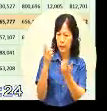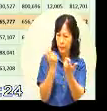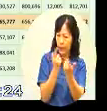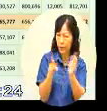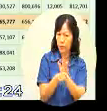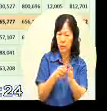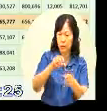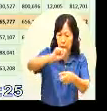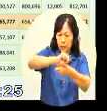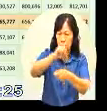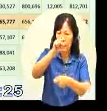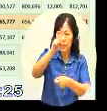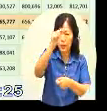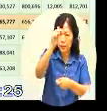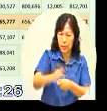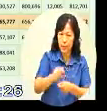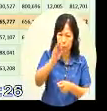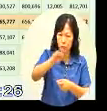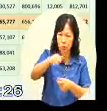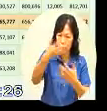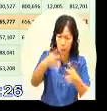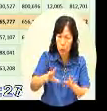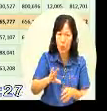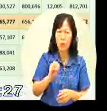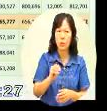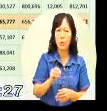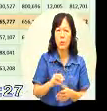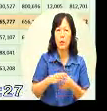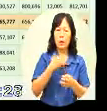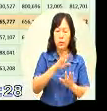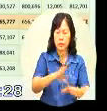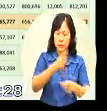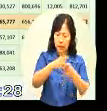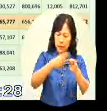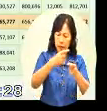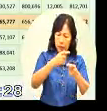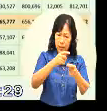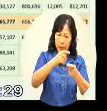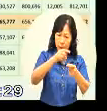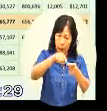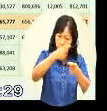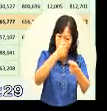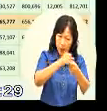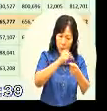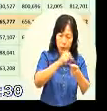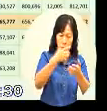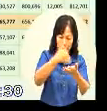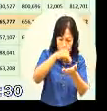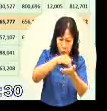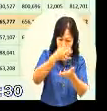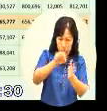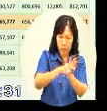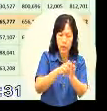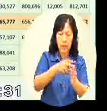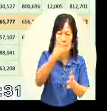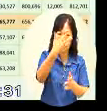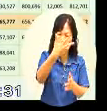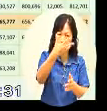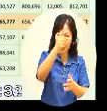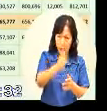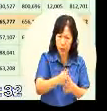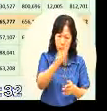了1亿9千万。那今年呢105年我们要审的预算呢，我们是8亿6，